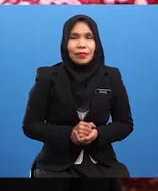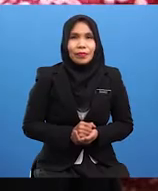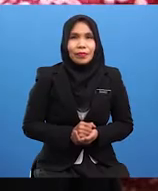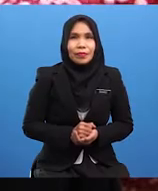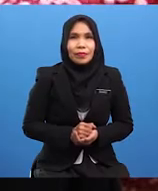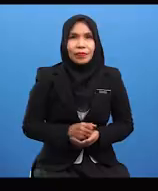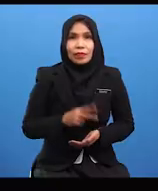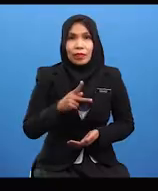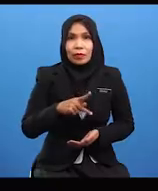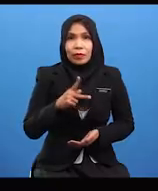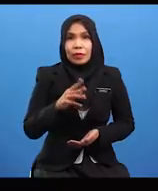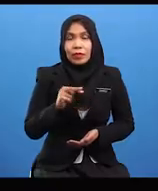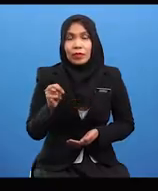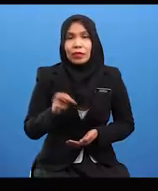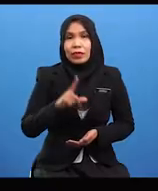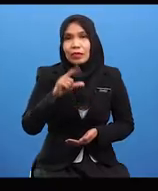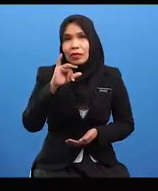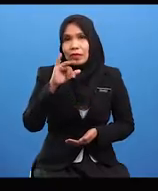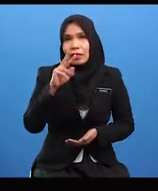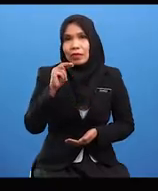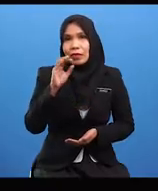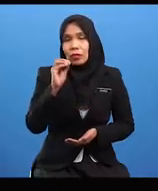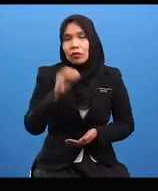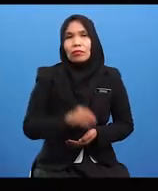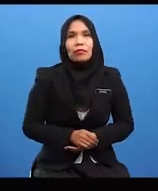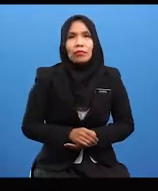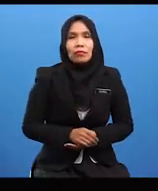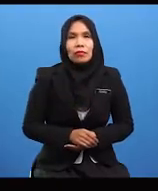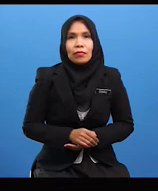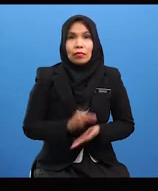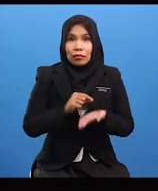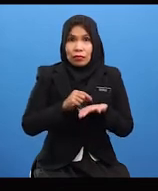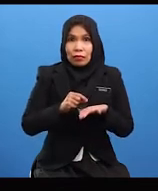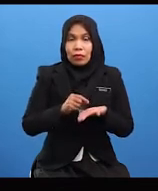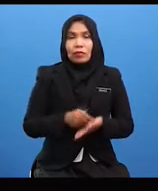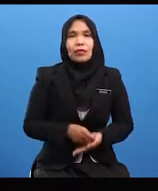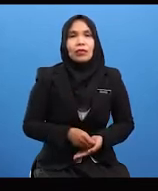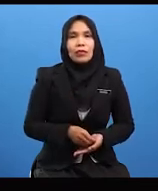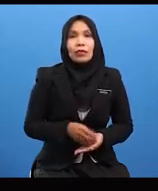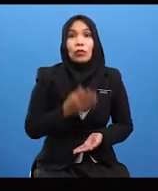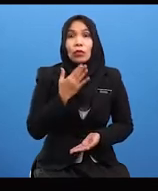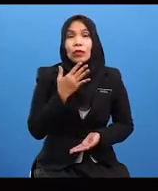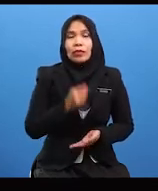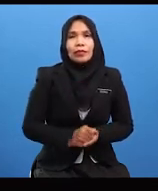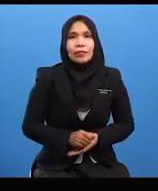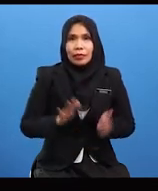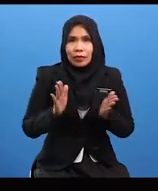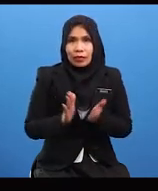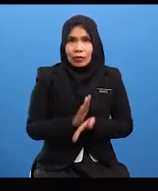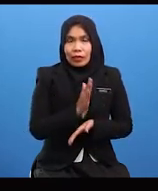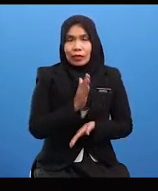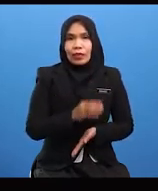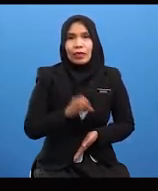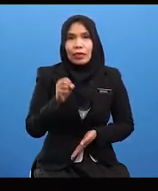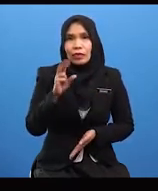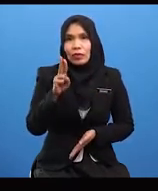Kepingan lino, warna lino atau dakwat, kertas surih,